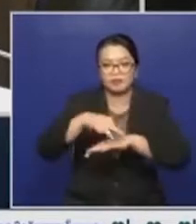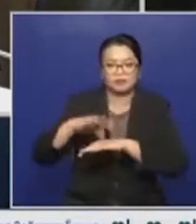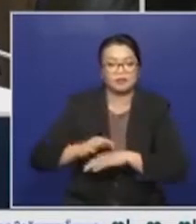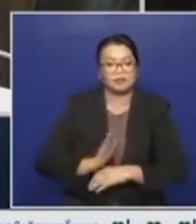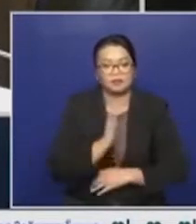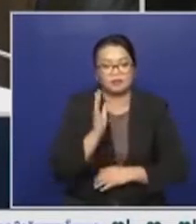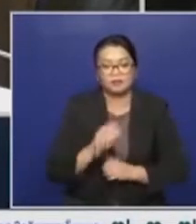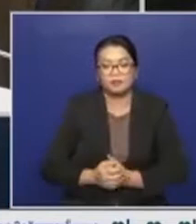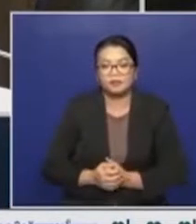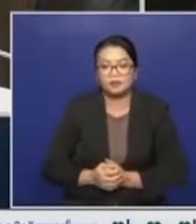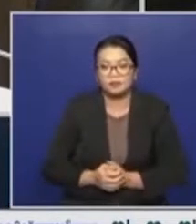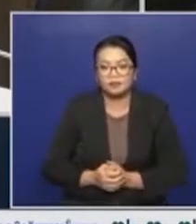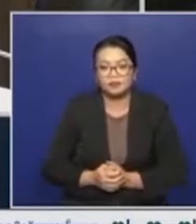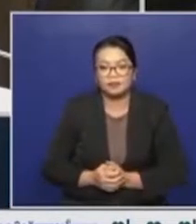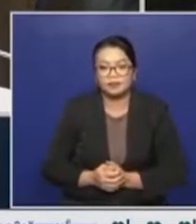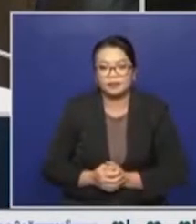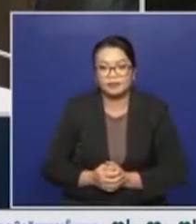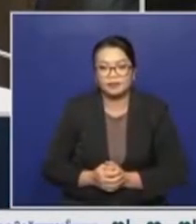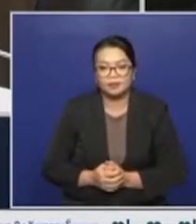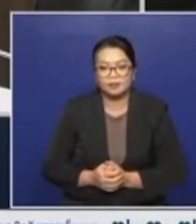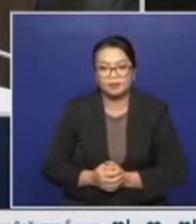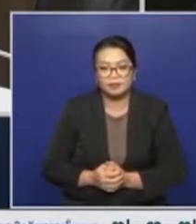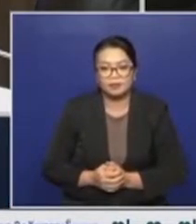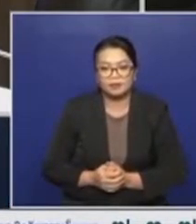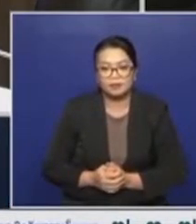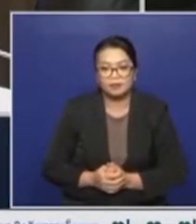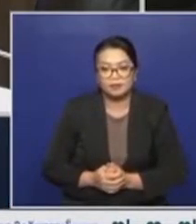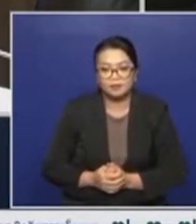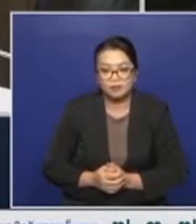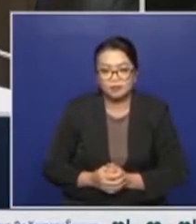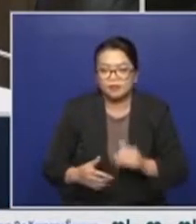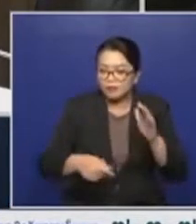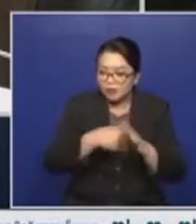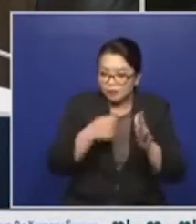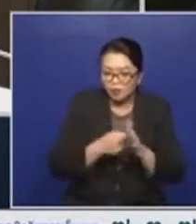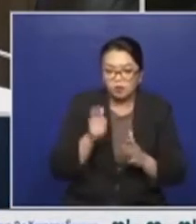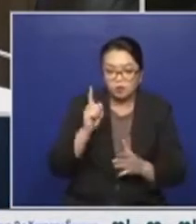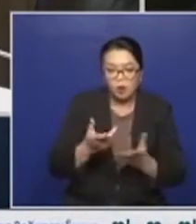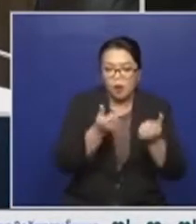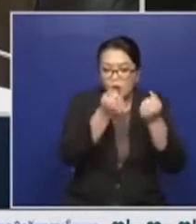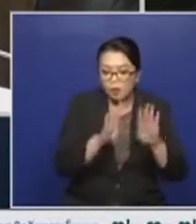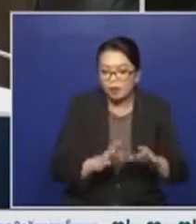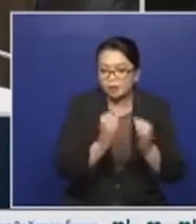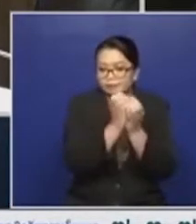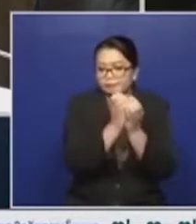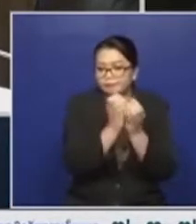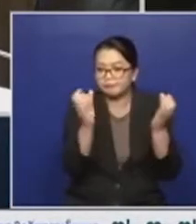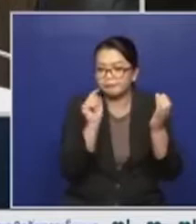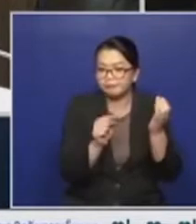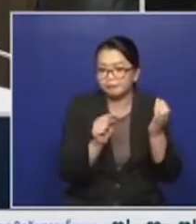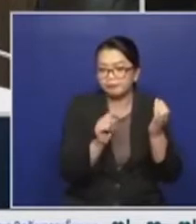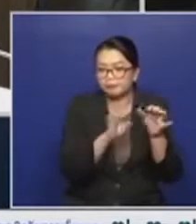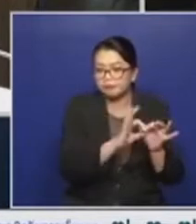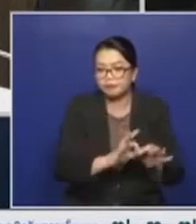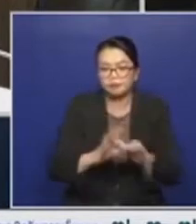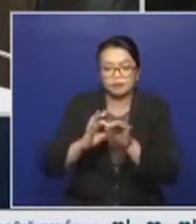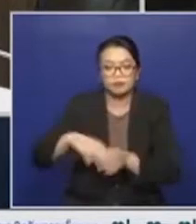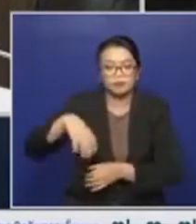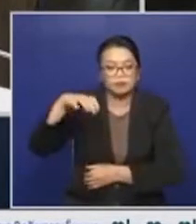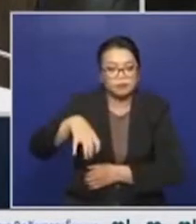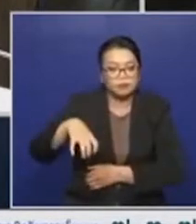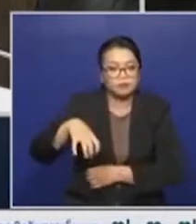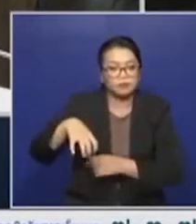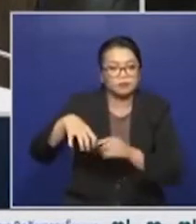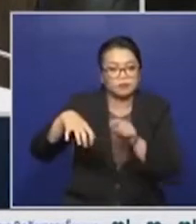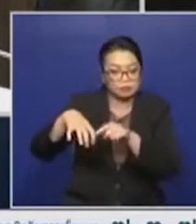แบบนั้นได้อีกด้วยเหตุนี้เราจึงต้องมีการออกแบบรัฐธรรมนูญที่สถาบันที่